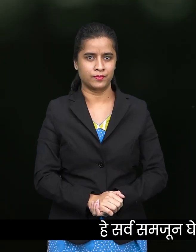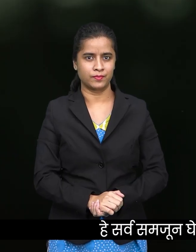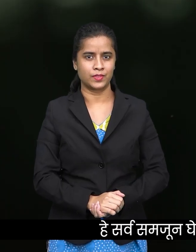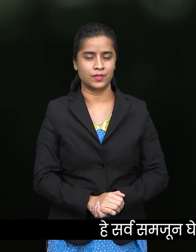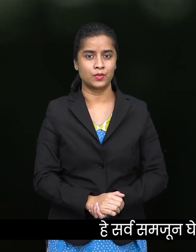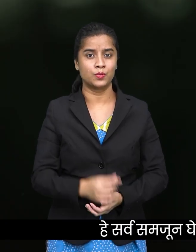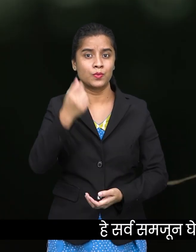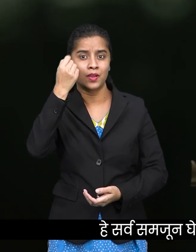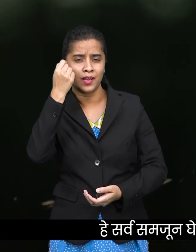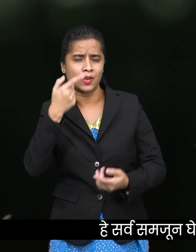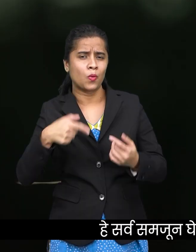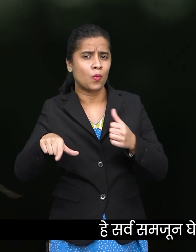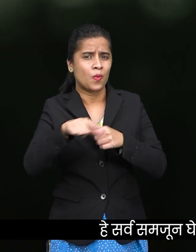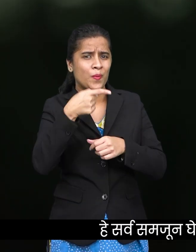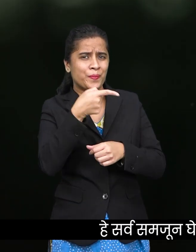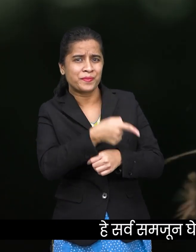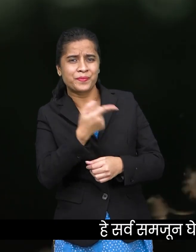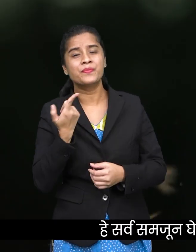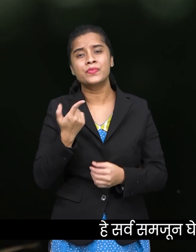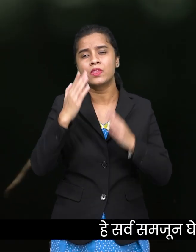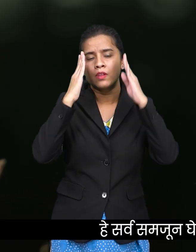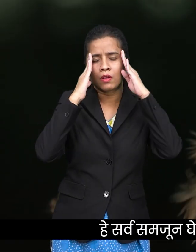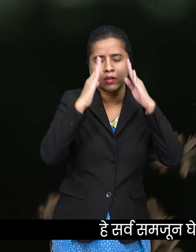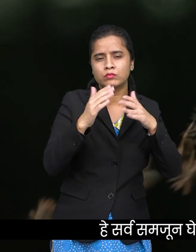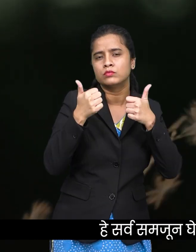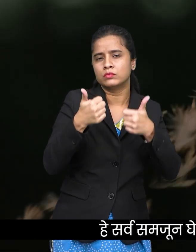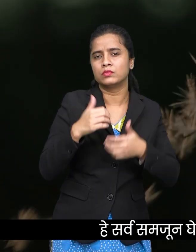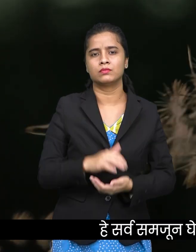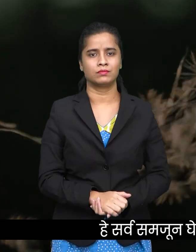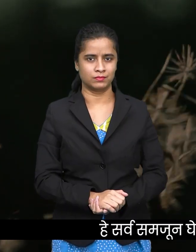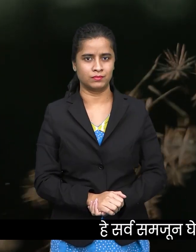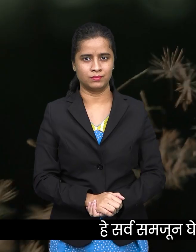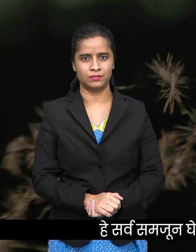सर्व समजून घेण्यासाठी नीट लक्ष केंद्रित करा.